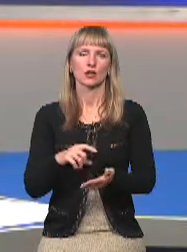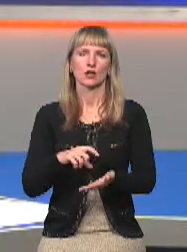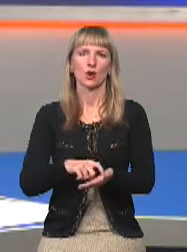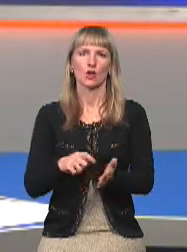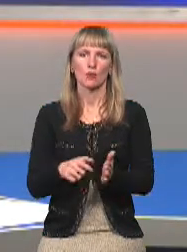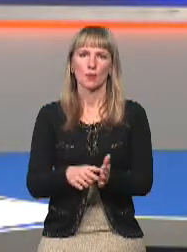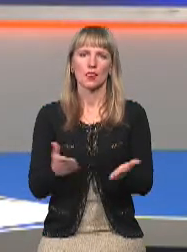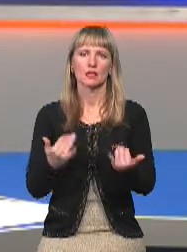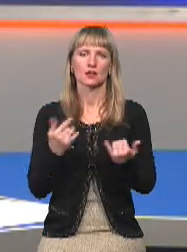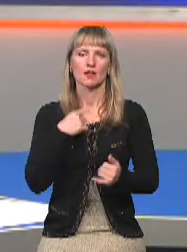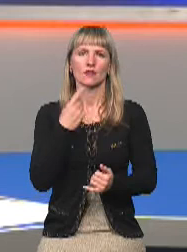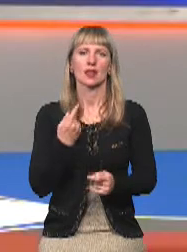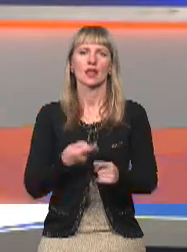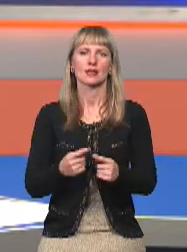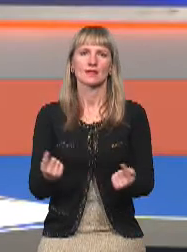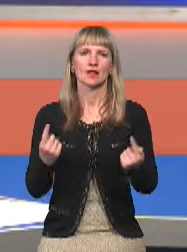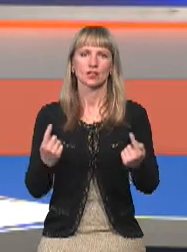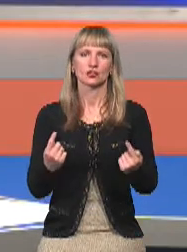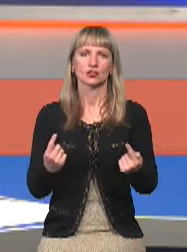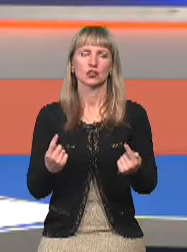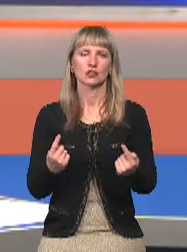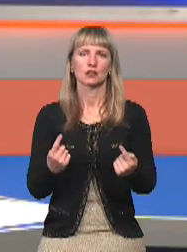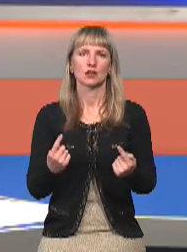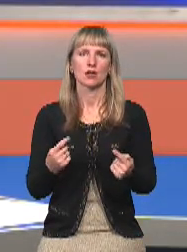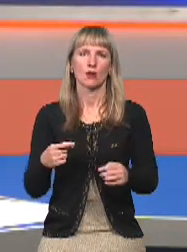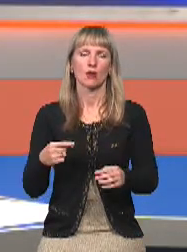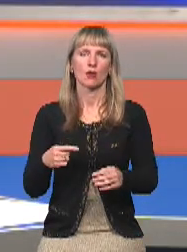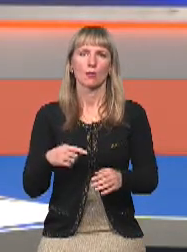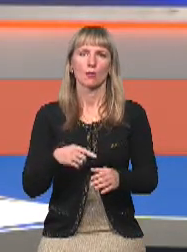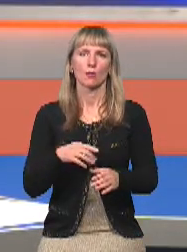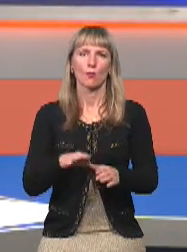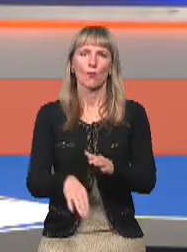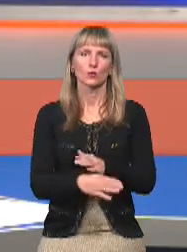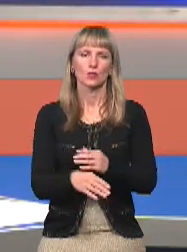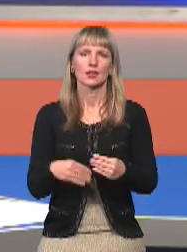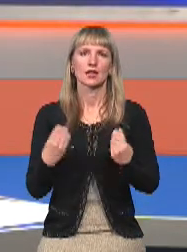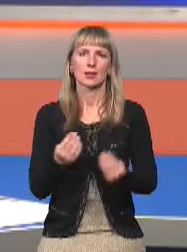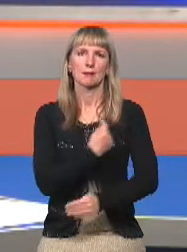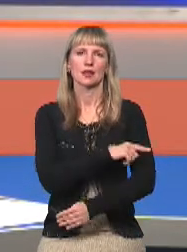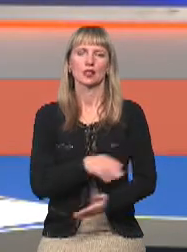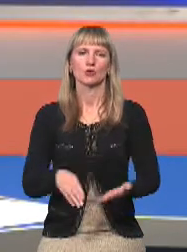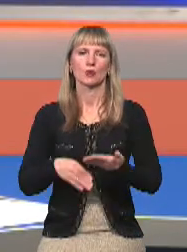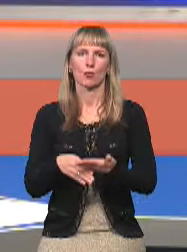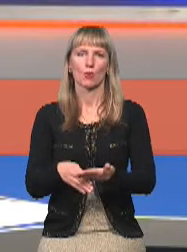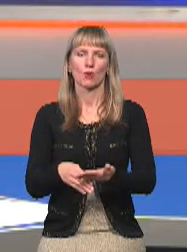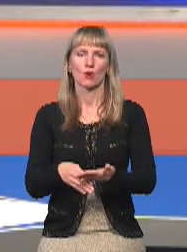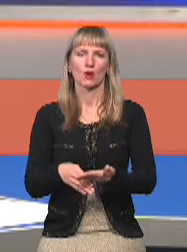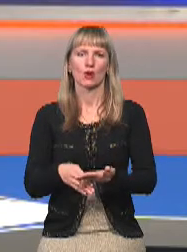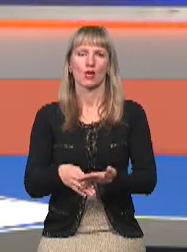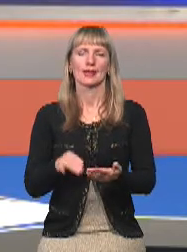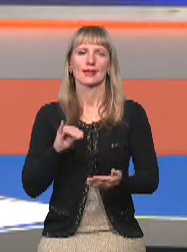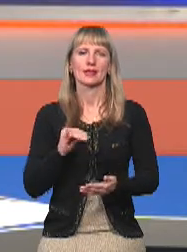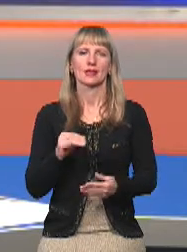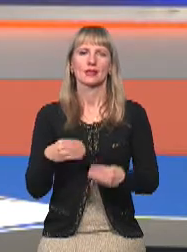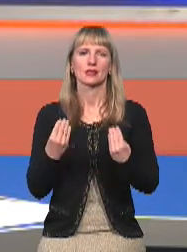сказали, тому що, знову ж таки, це величезна прогалина і в наданні медичної допомоги, і,